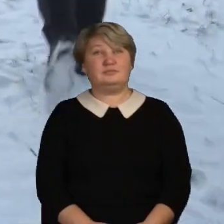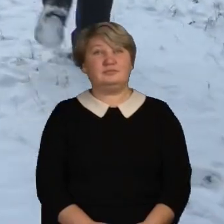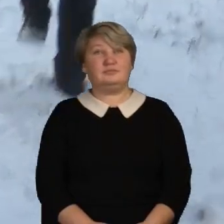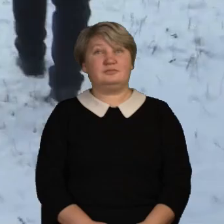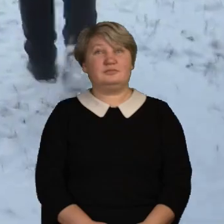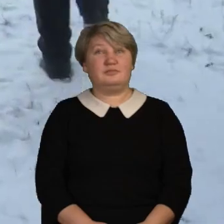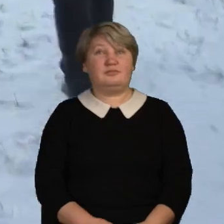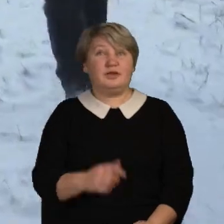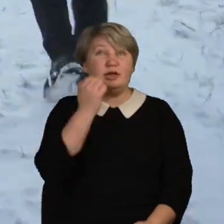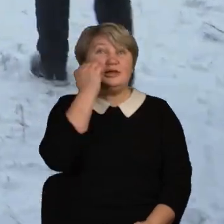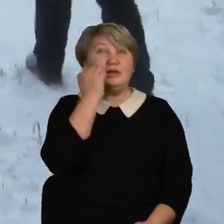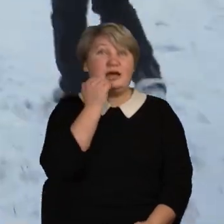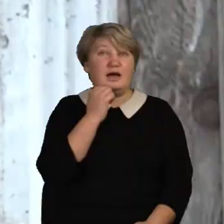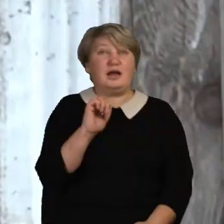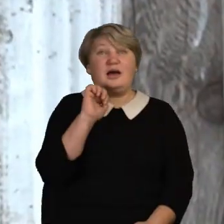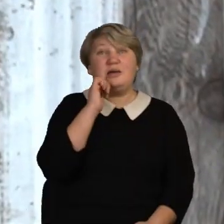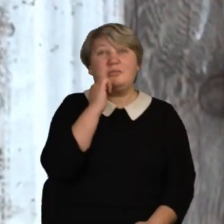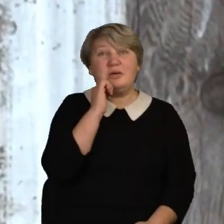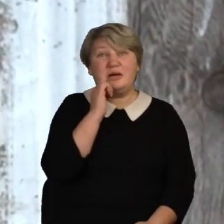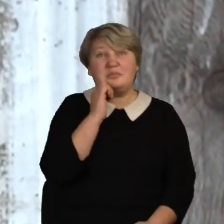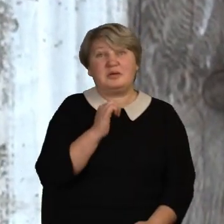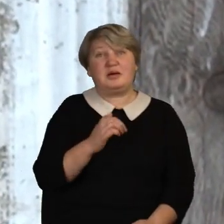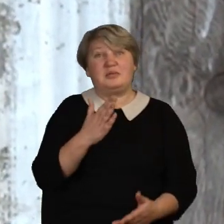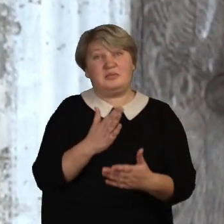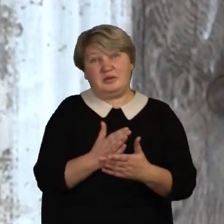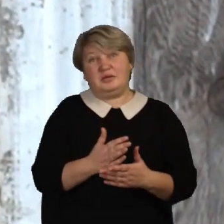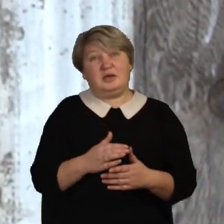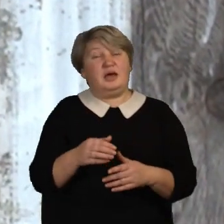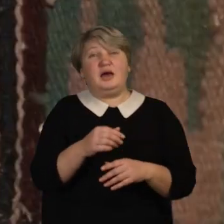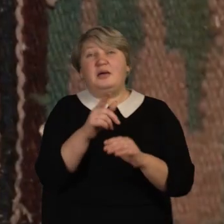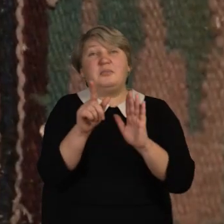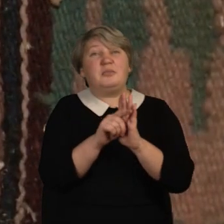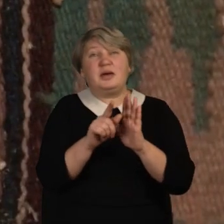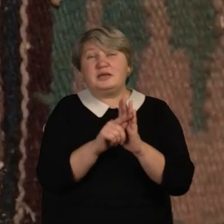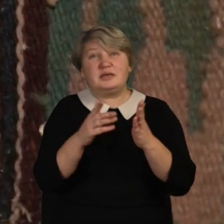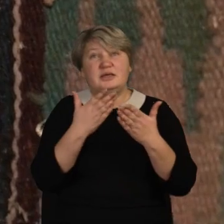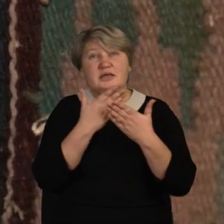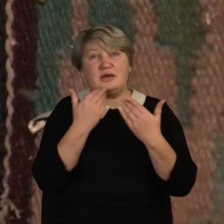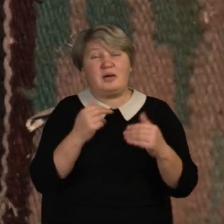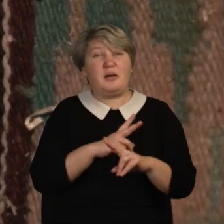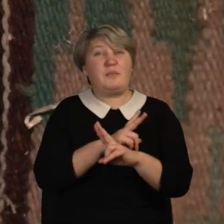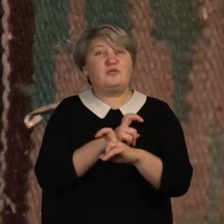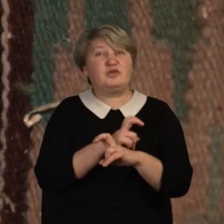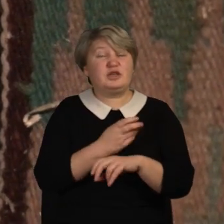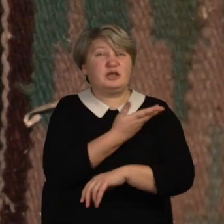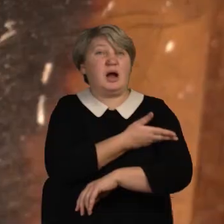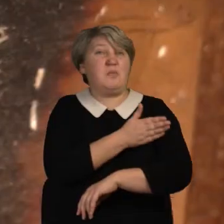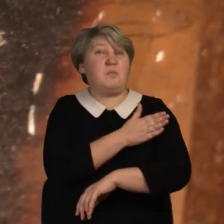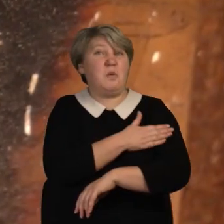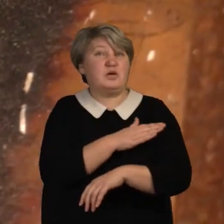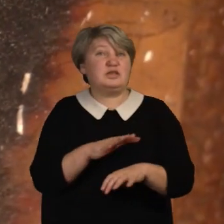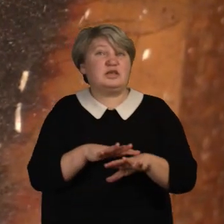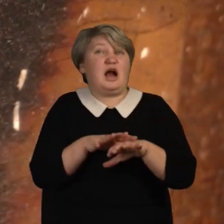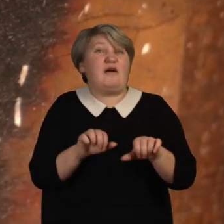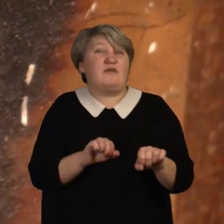Прабабка моя мала 105 років, рубля пенсії не мала, бо австрійська, польська влада, а як